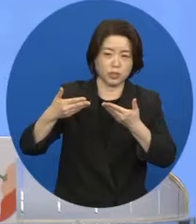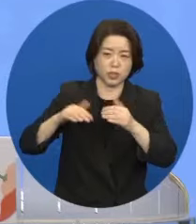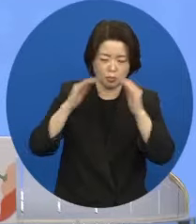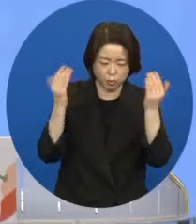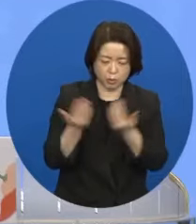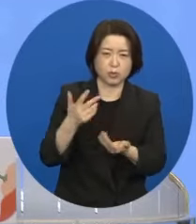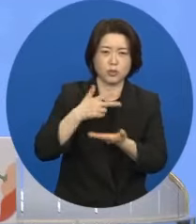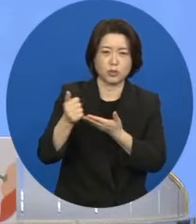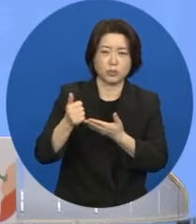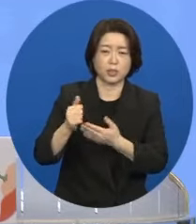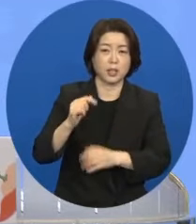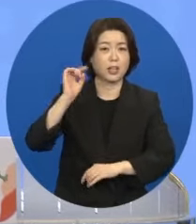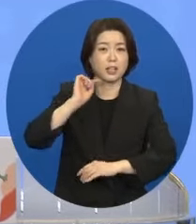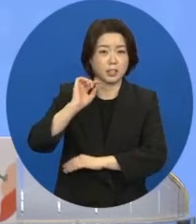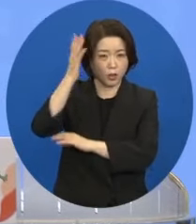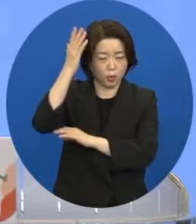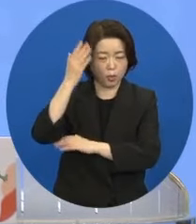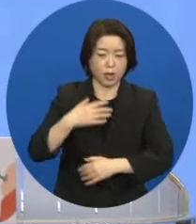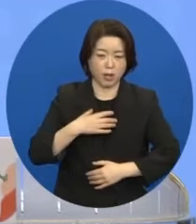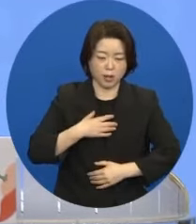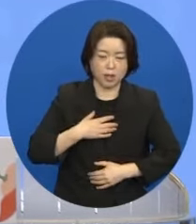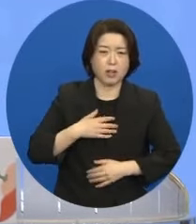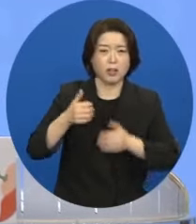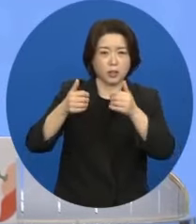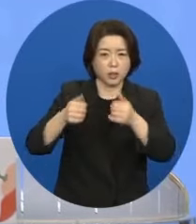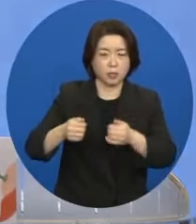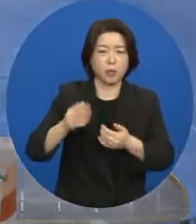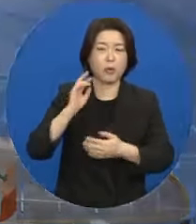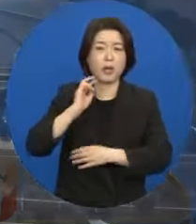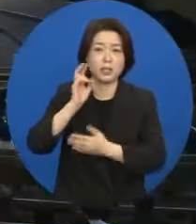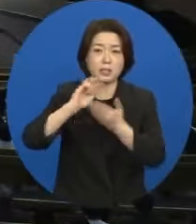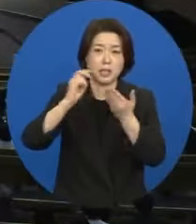돌립니다 경배와 찬양 받으시옵소서 감사합니다